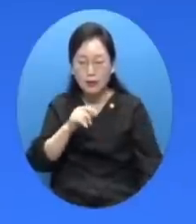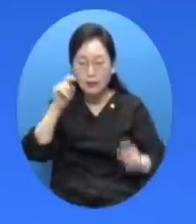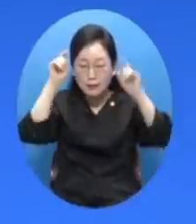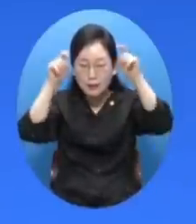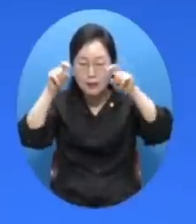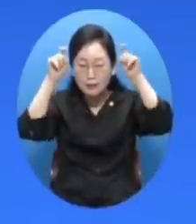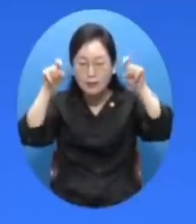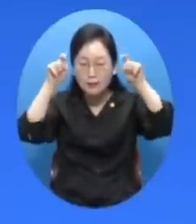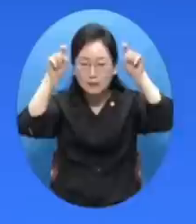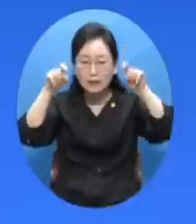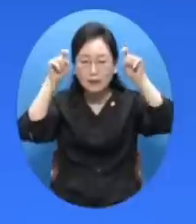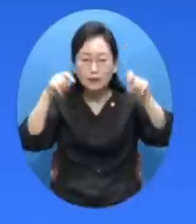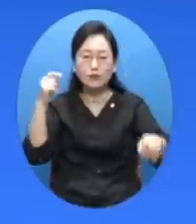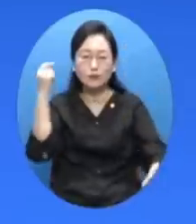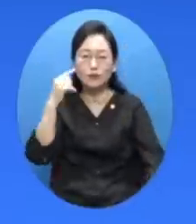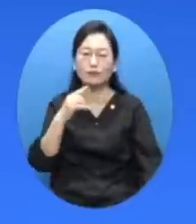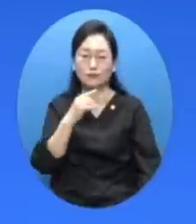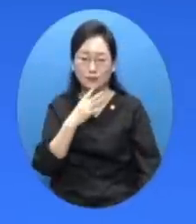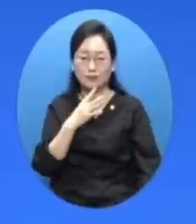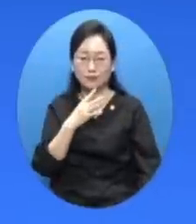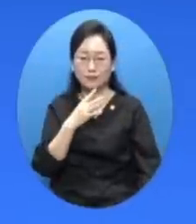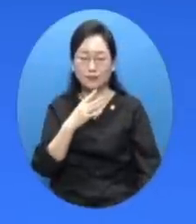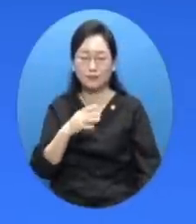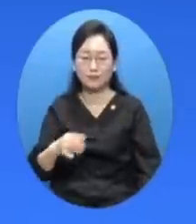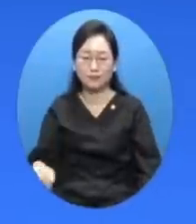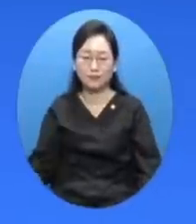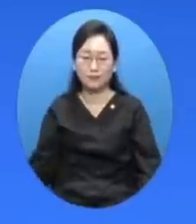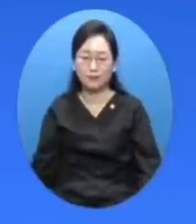양떼설의 소리를 들으면서